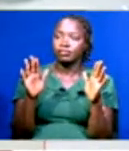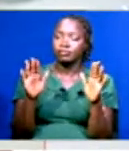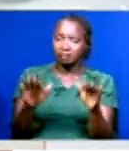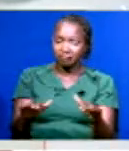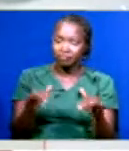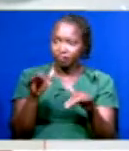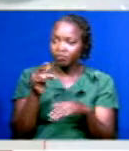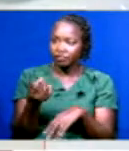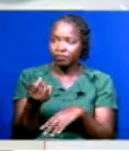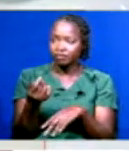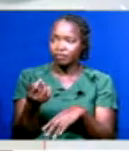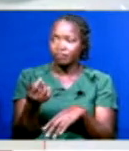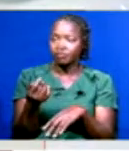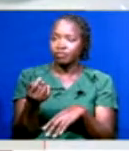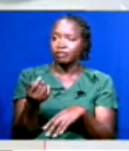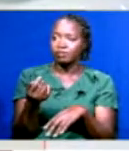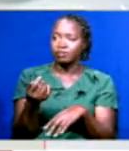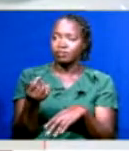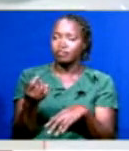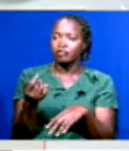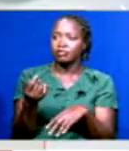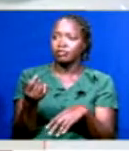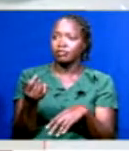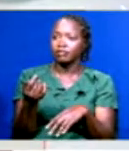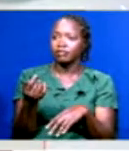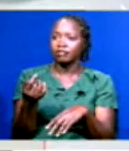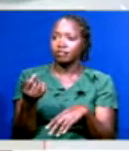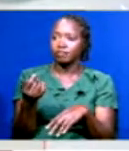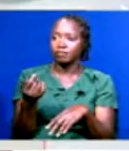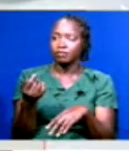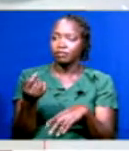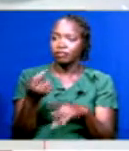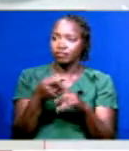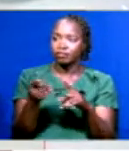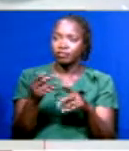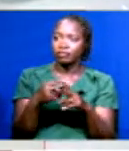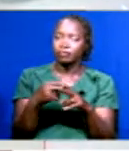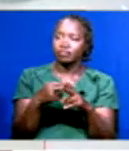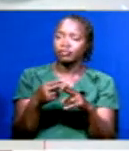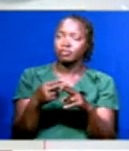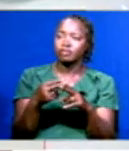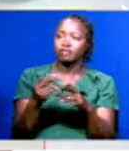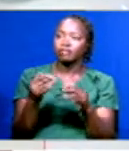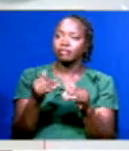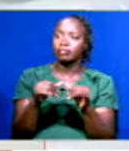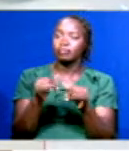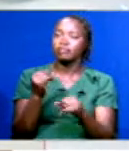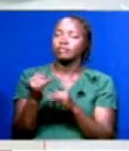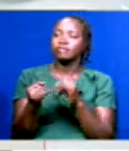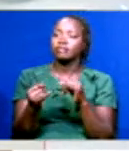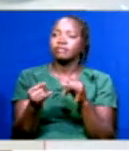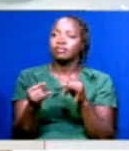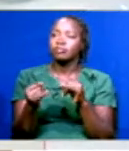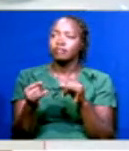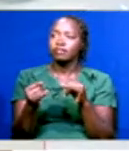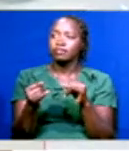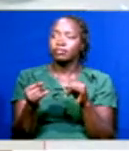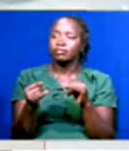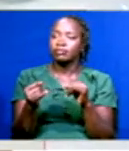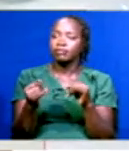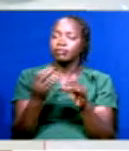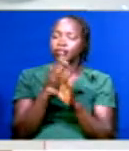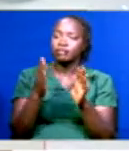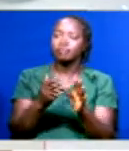kidogo. Hiyo maneno ilikuwa imeenda sana, lakini iko kwa laini inaendelea. Nikimalizia, wa Kristo